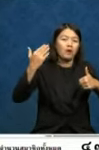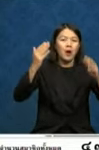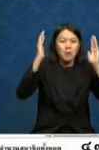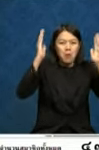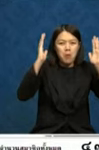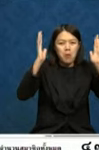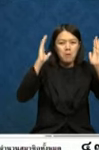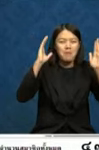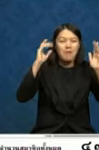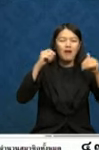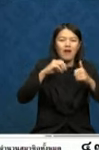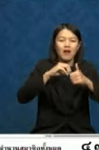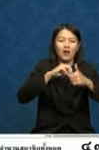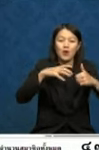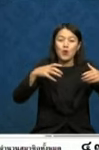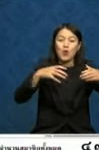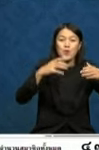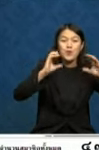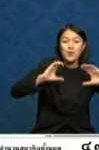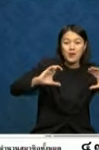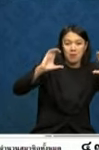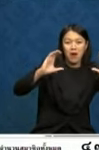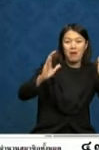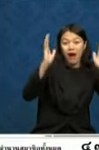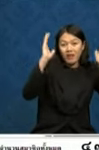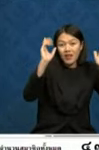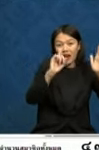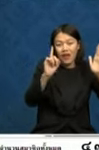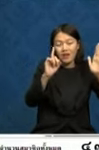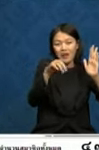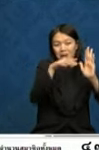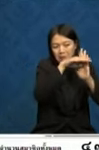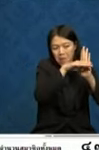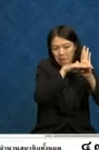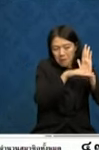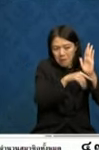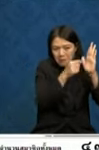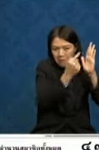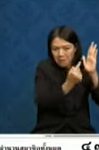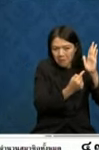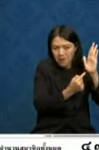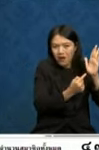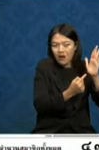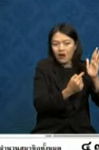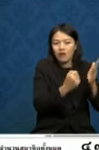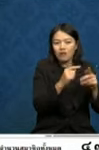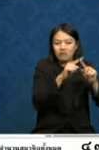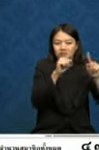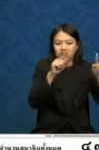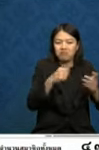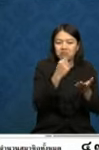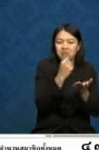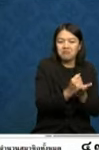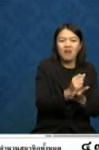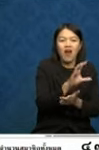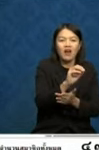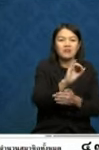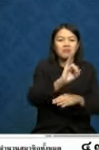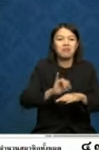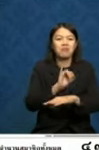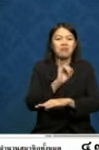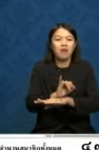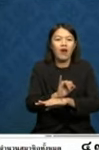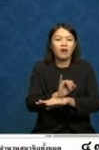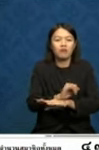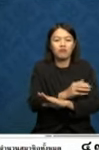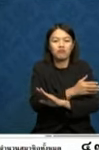ปีที่แล้วสิครับเขาเขียนไว้ว่ายังไงเขาเขียนบอกว่าจะต้องออกเอกสารสิทธิ์50ไร่ภายใน